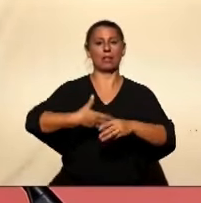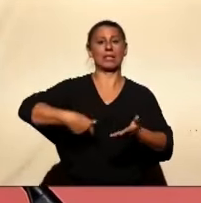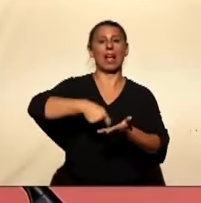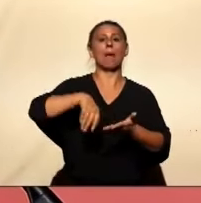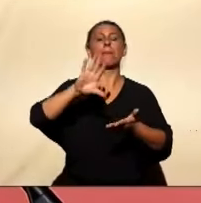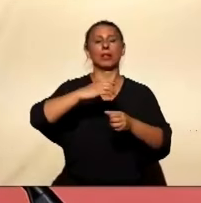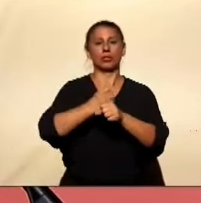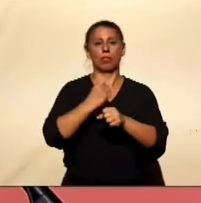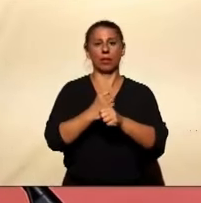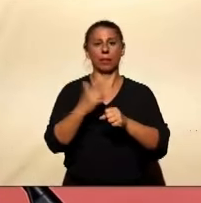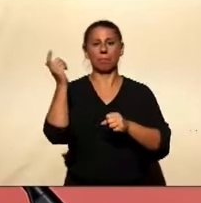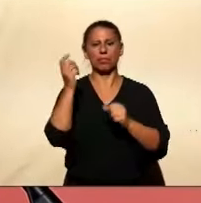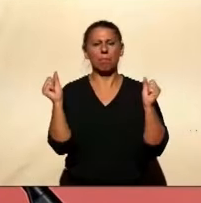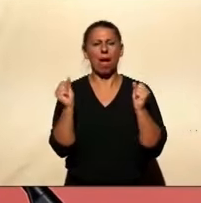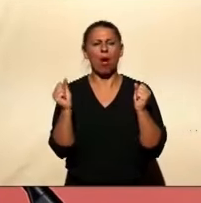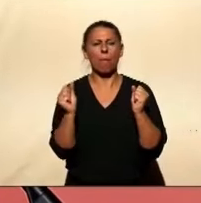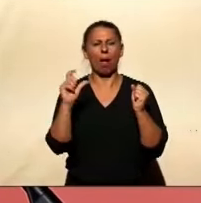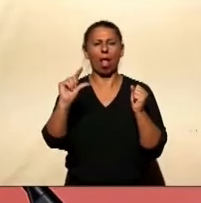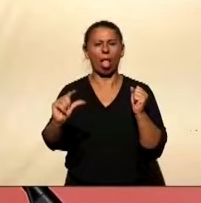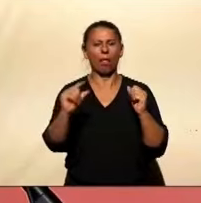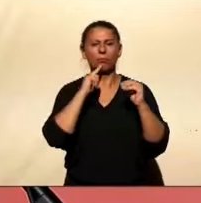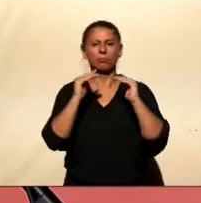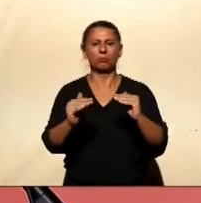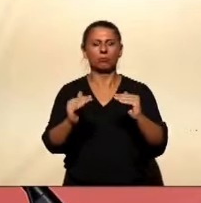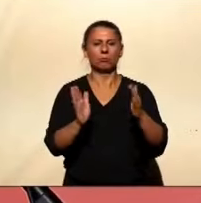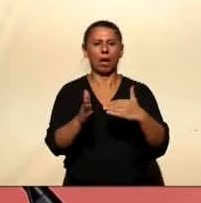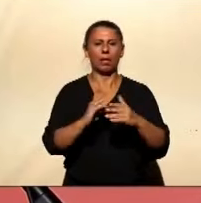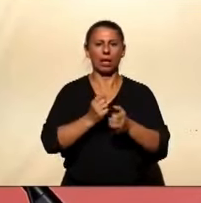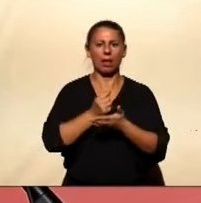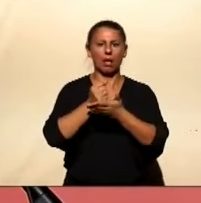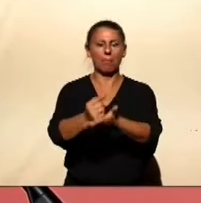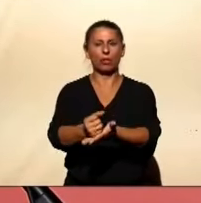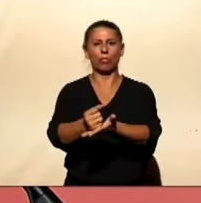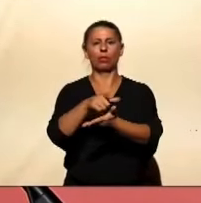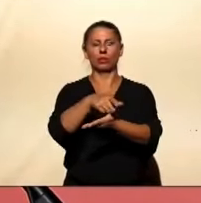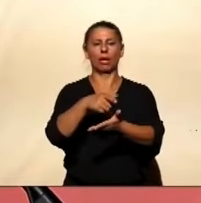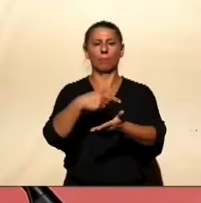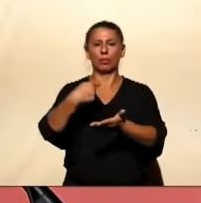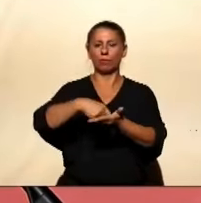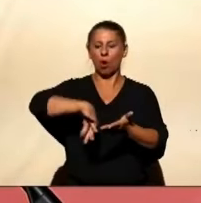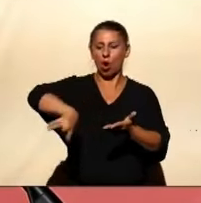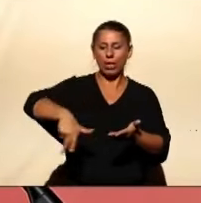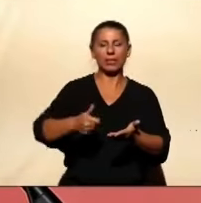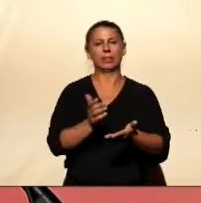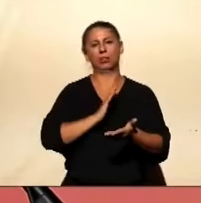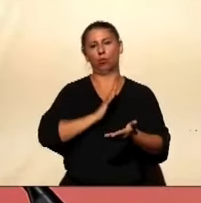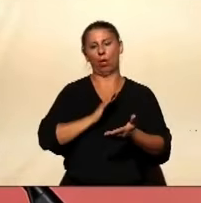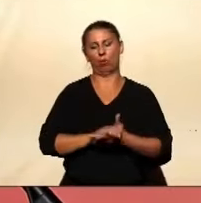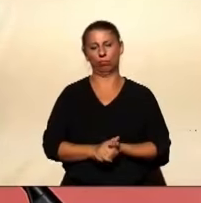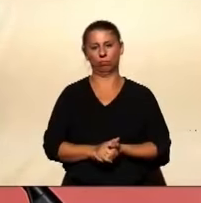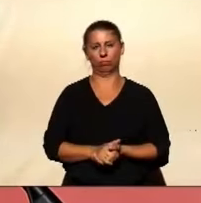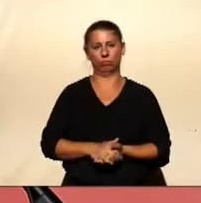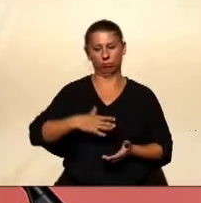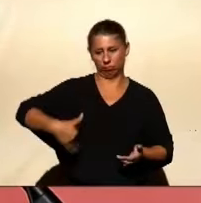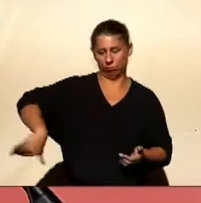με μισθούς παγωμένους, επιπλέον πακέτα χρηματοδότησης από τη φορολογία του λαού,